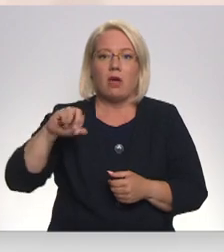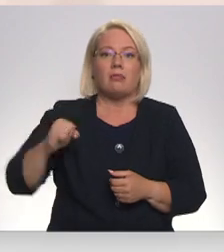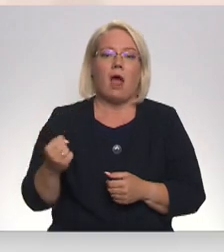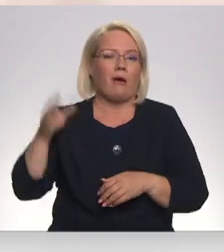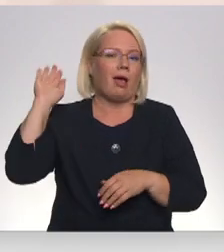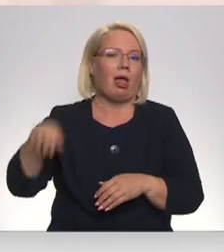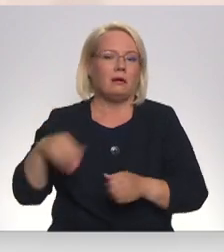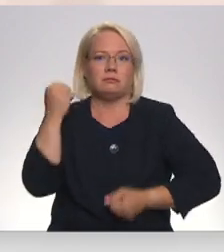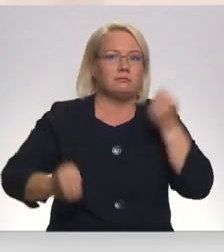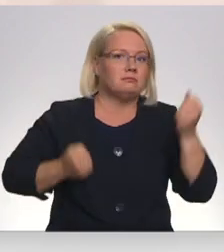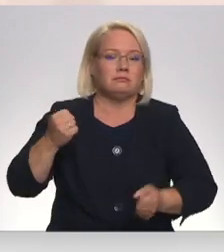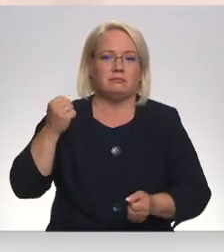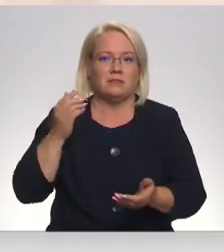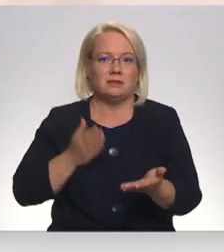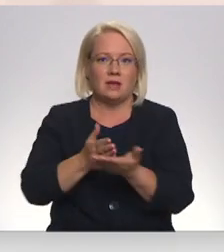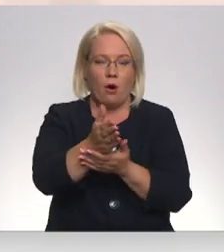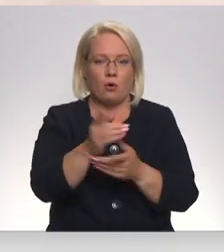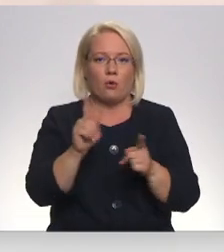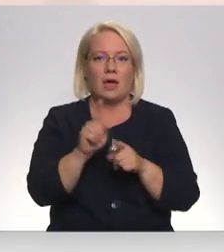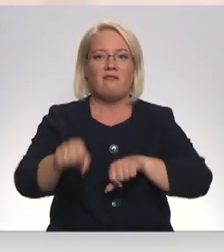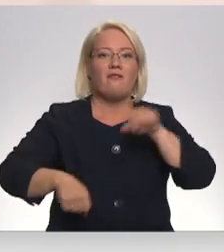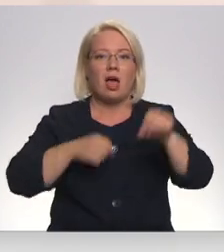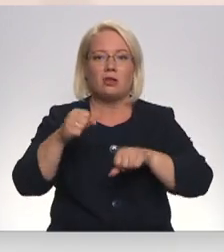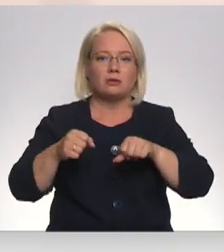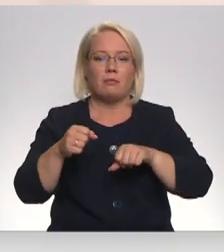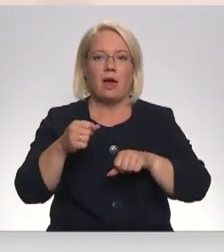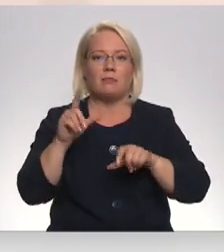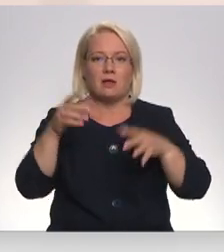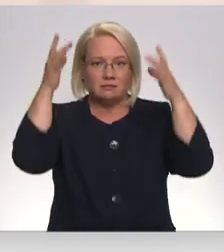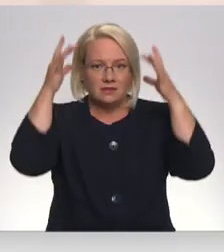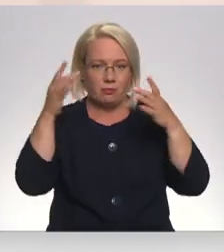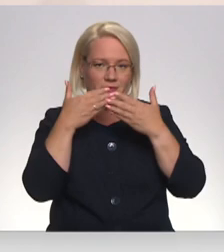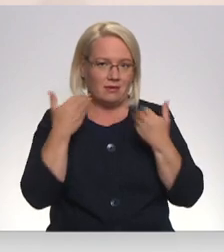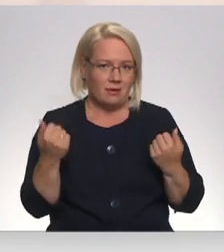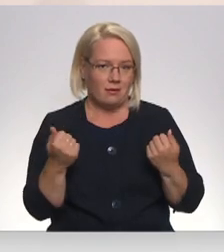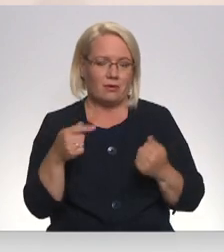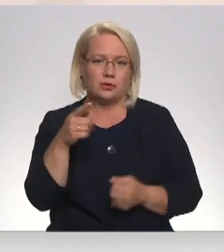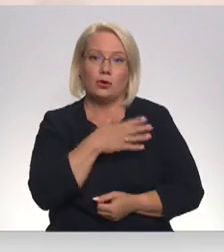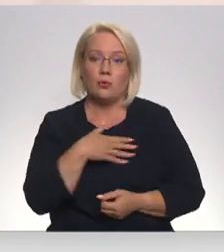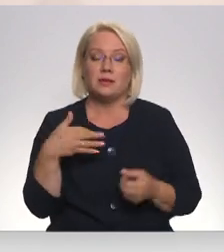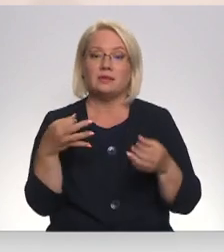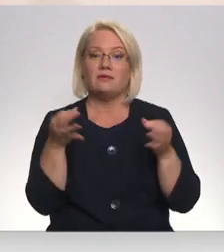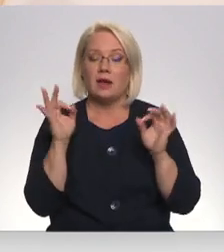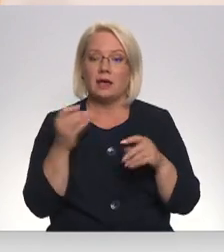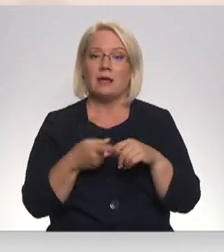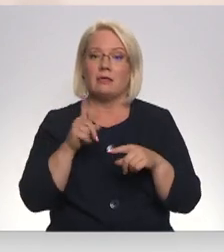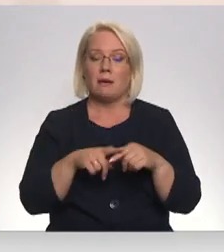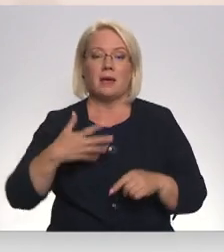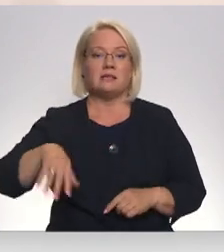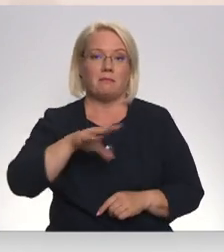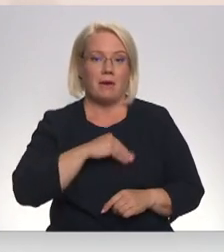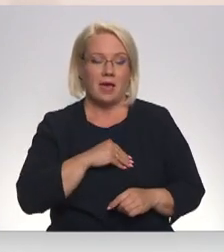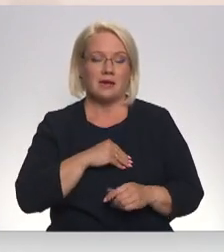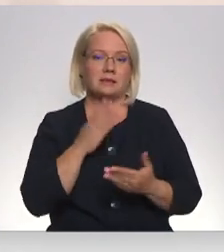pāri ielai vai arī velosipēdu braucot neuzliek. Ķiveri, jā, tas ir ārkārtīgi būtiski, un tādēļ mēs esam nonākuši pie